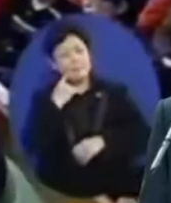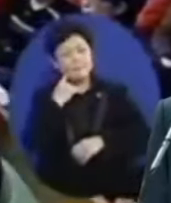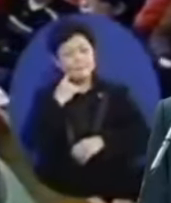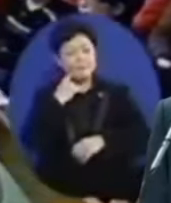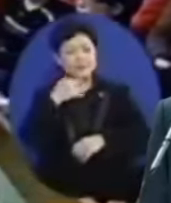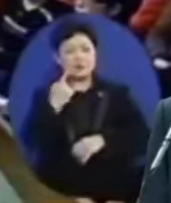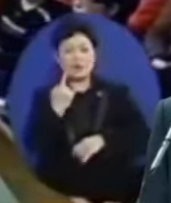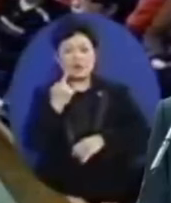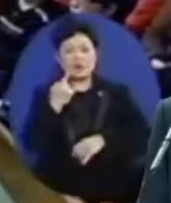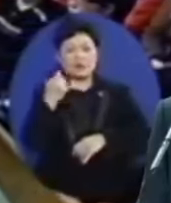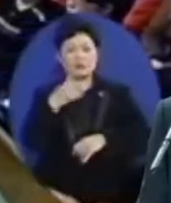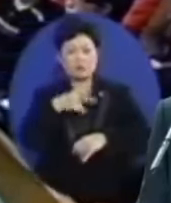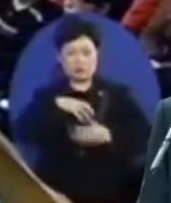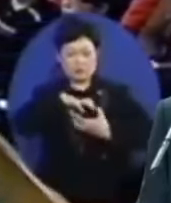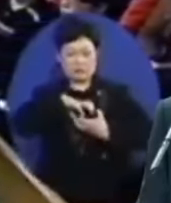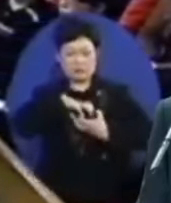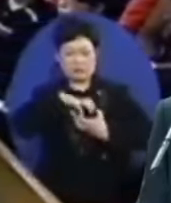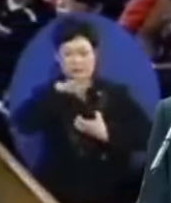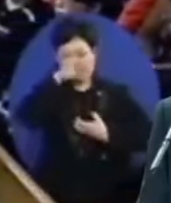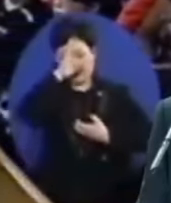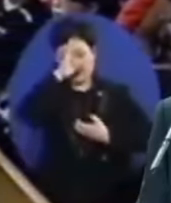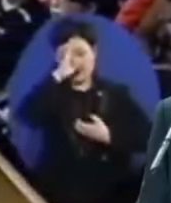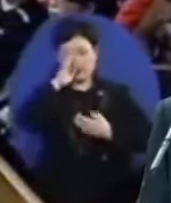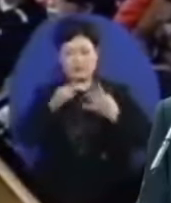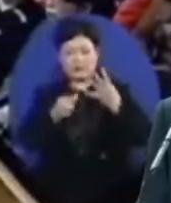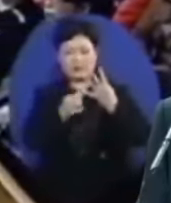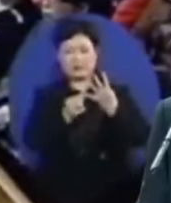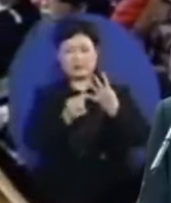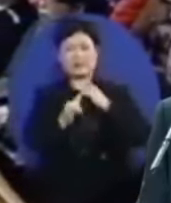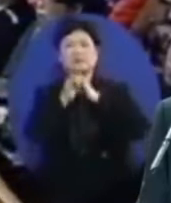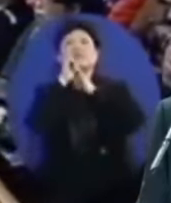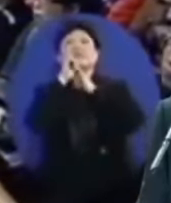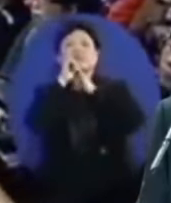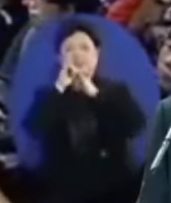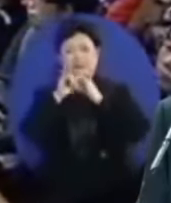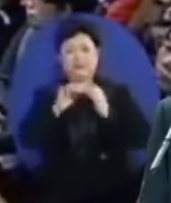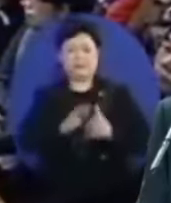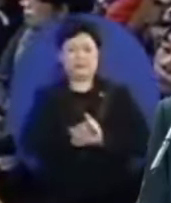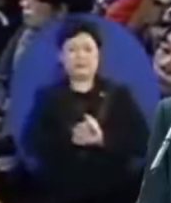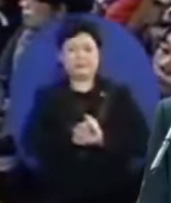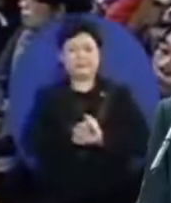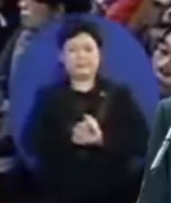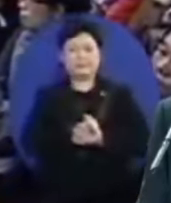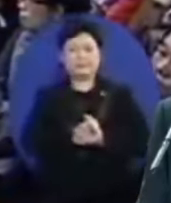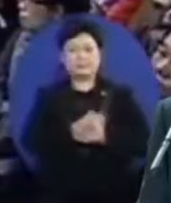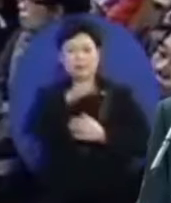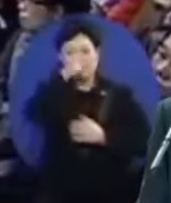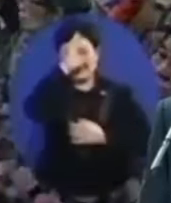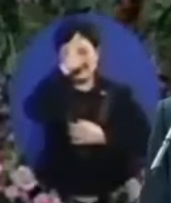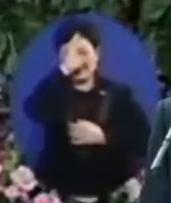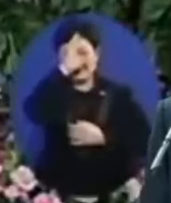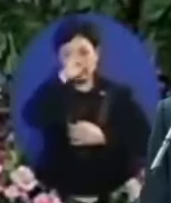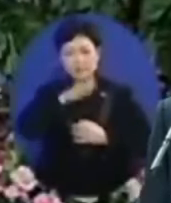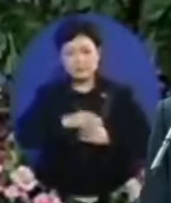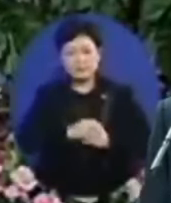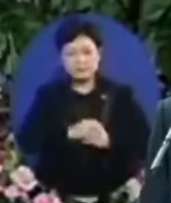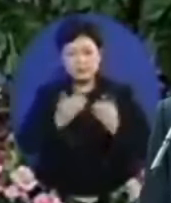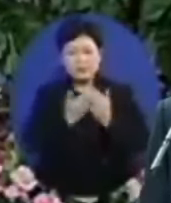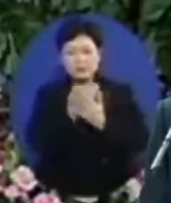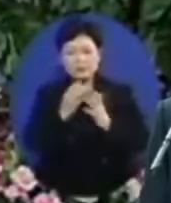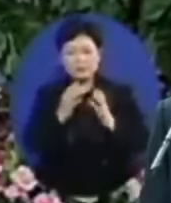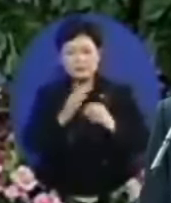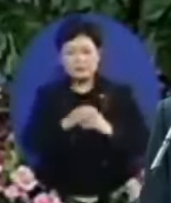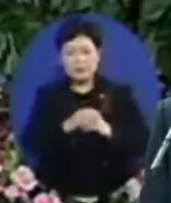뇌혈관, 질환, 심장질환에 이어 네 번째가 자살인 것입니다. 경희의료원 성신과의 백종우